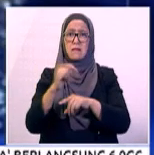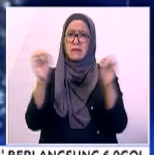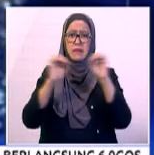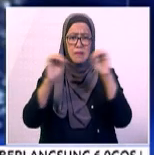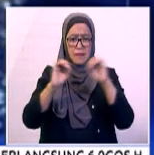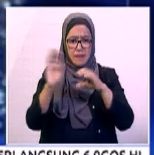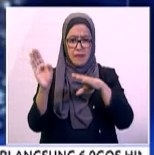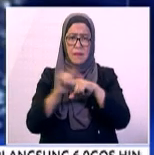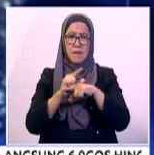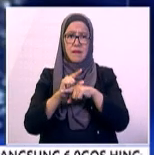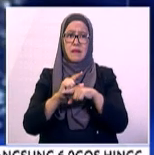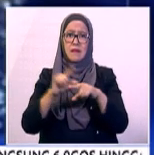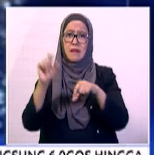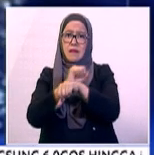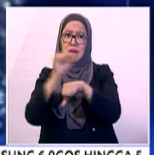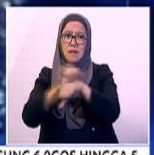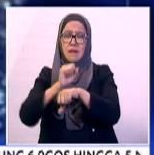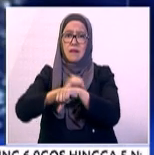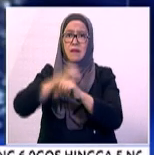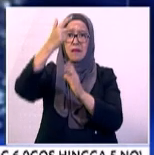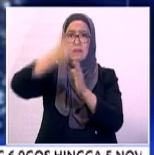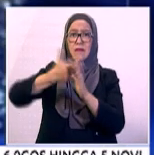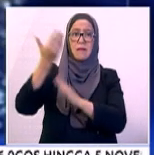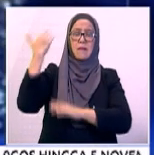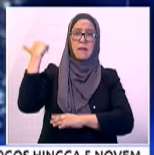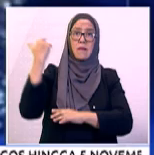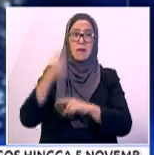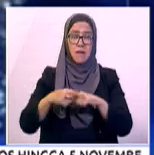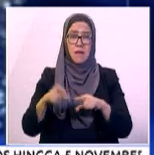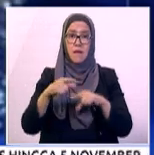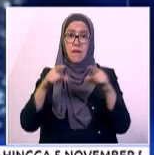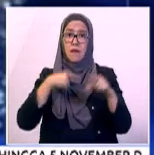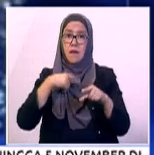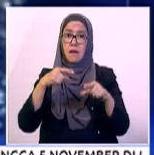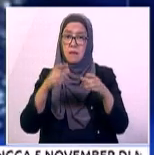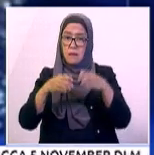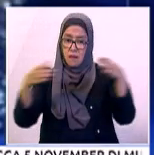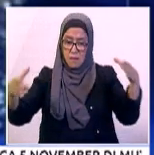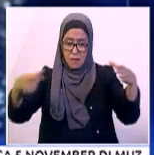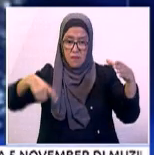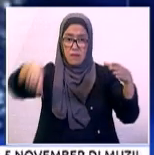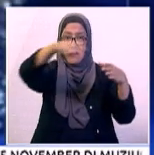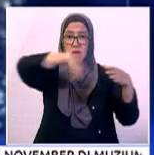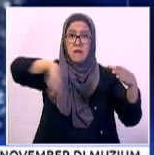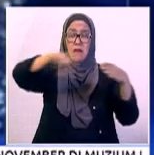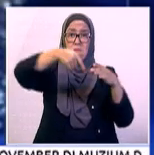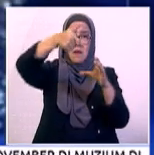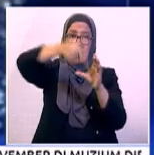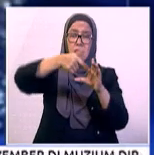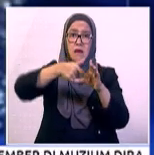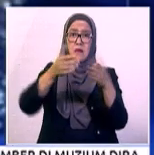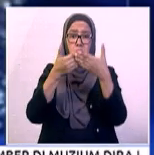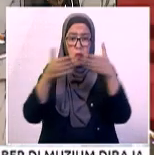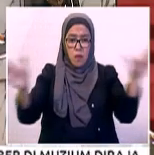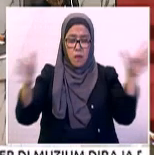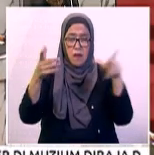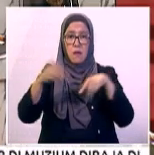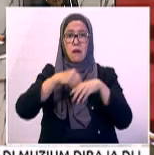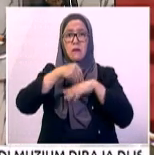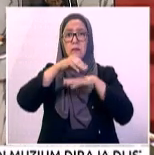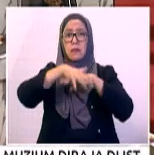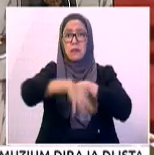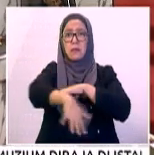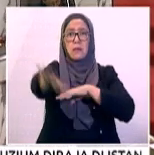lepas. Saluran tangki ponton yang mengandungi minyak didapati terbuka dan mengalir ke dalam sungai.